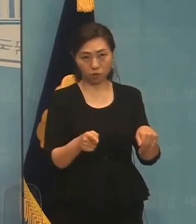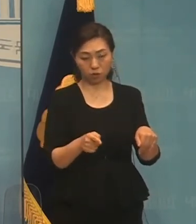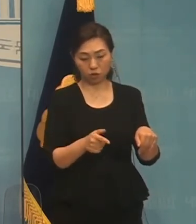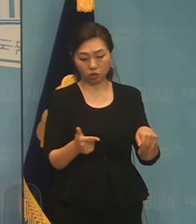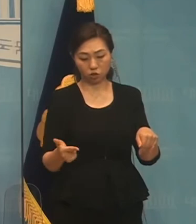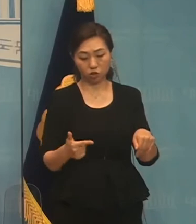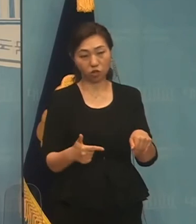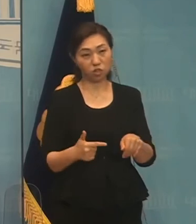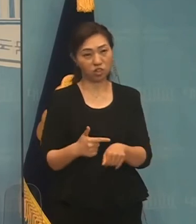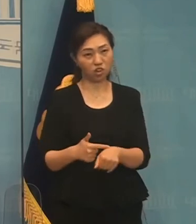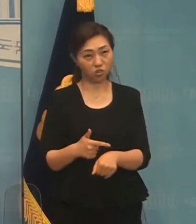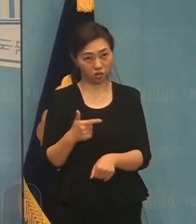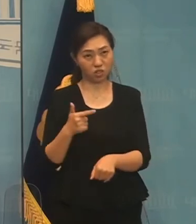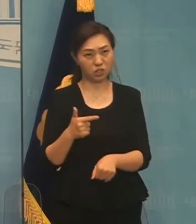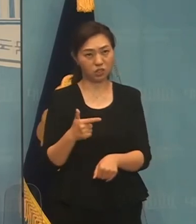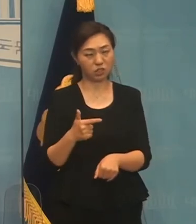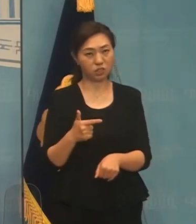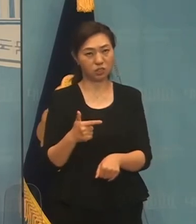6시까지로